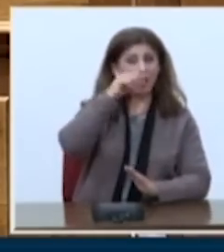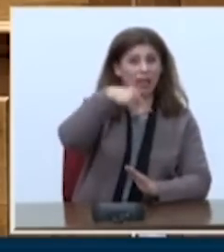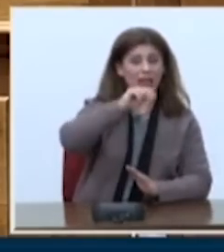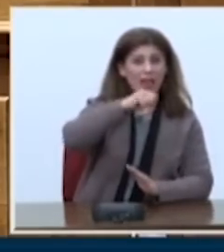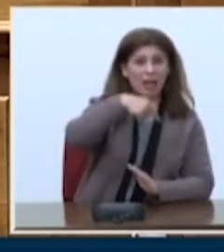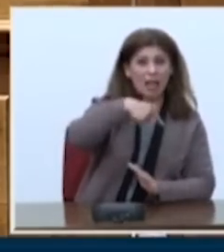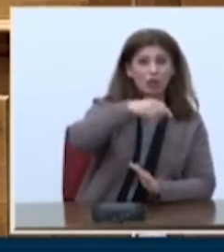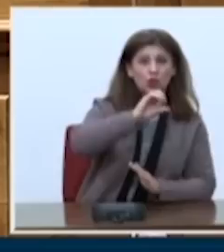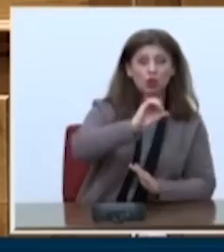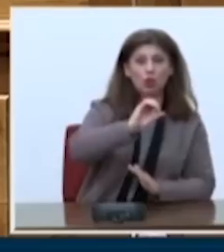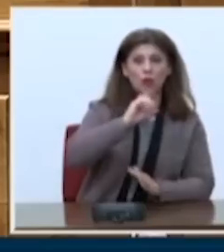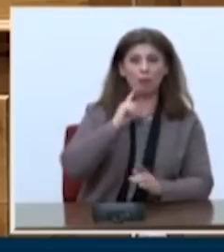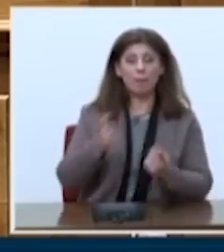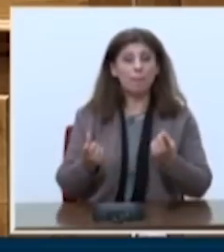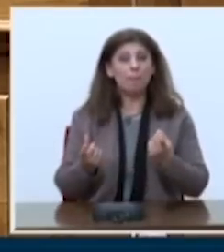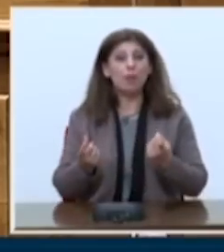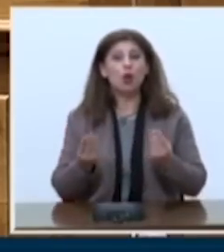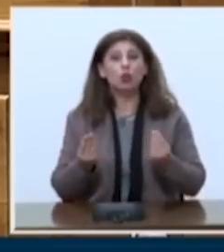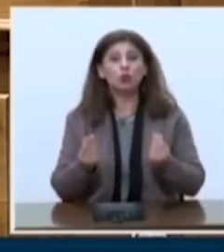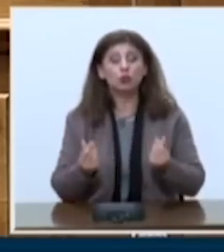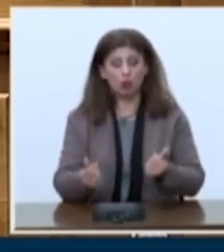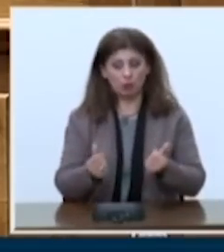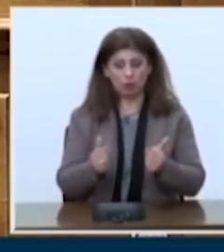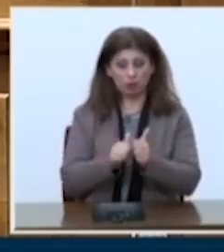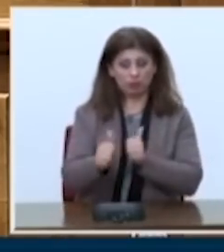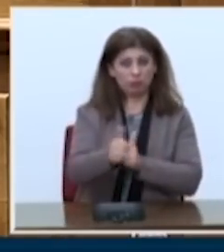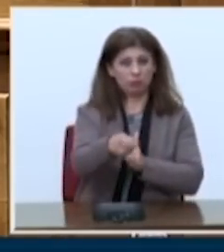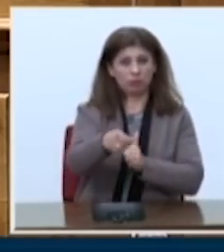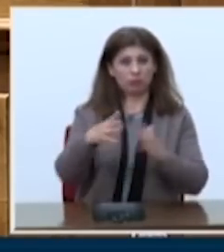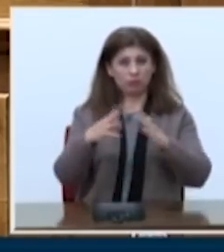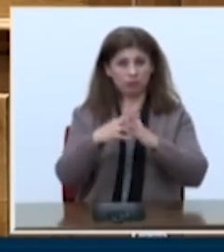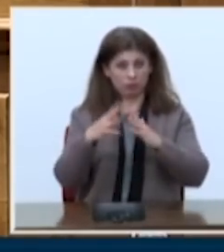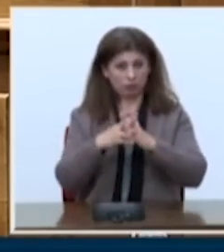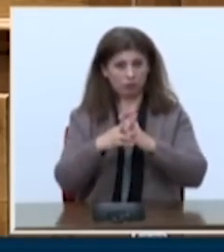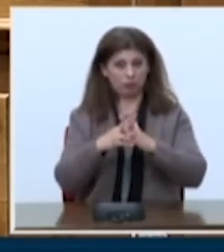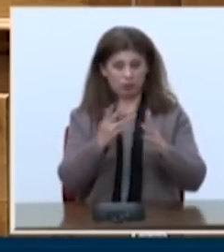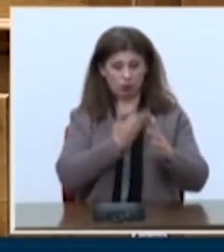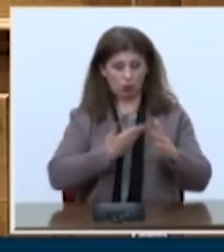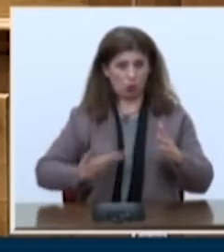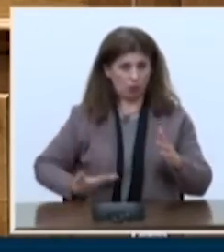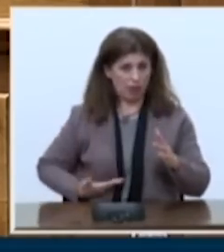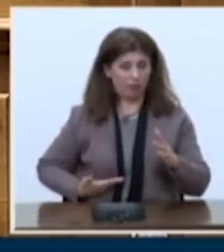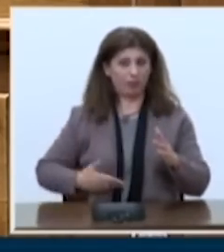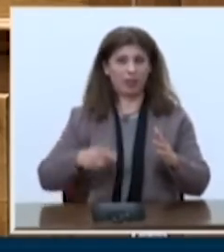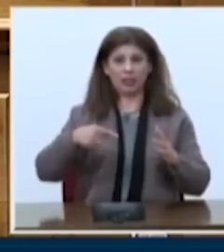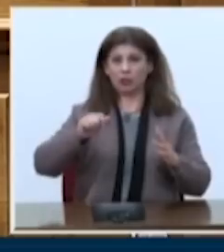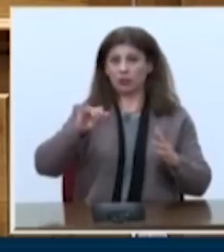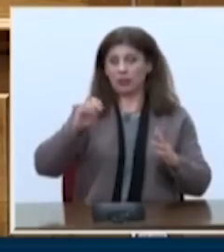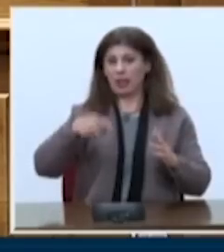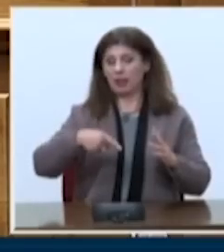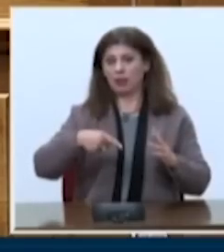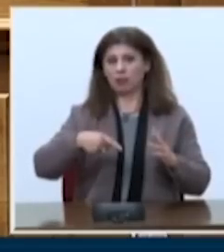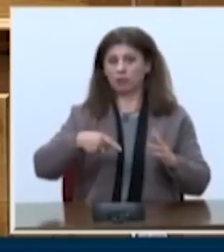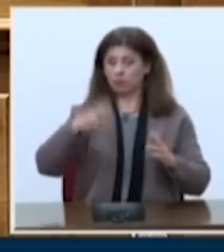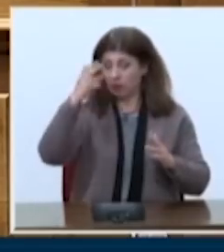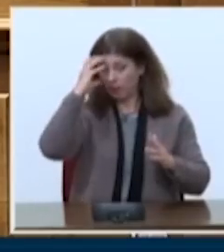που με προκλητικό τρόπο πρόβαλε στον πόλεμο της Ιουγκοσλαβίας το Time κοινικά. Το